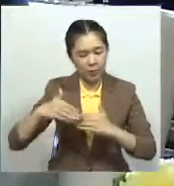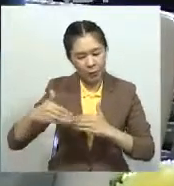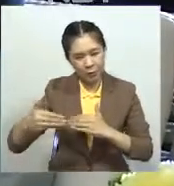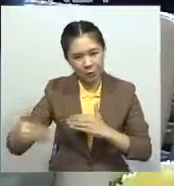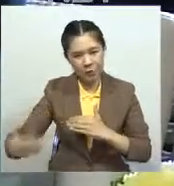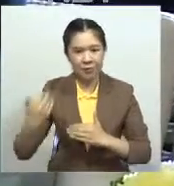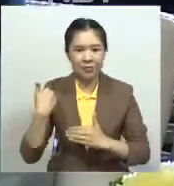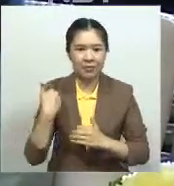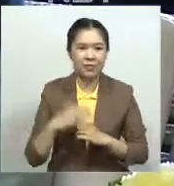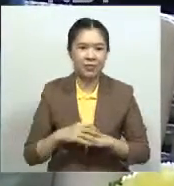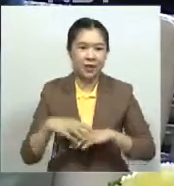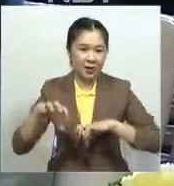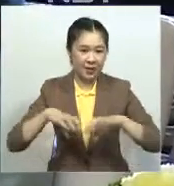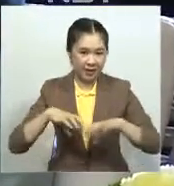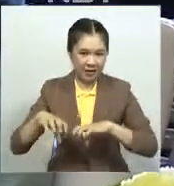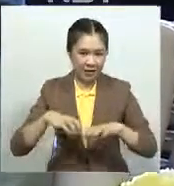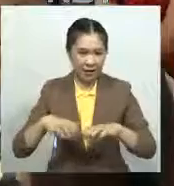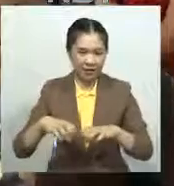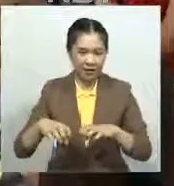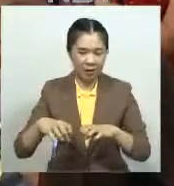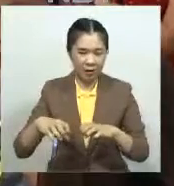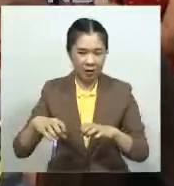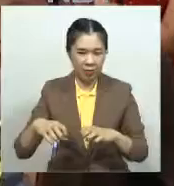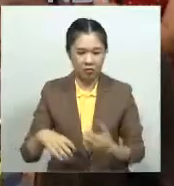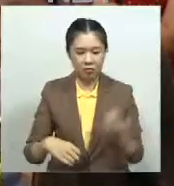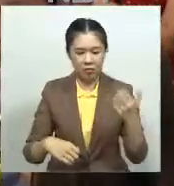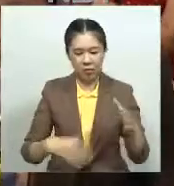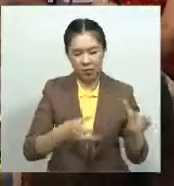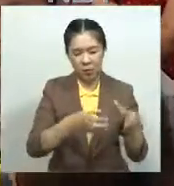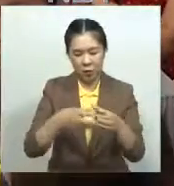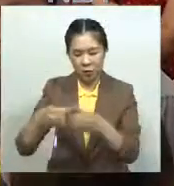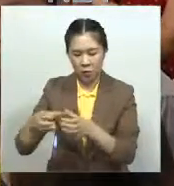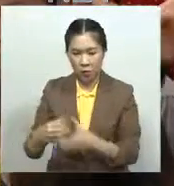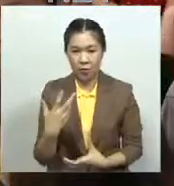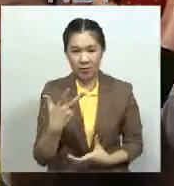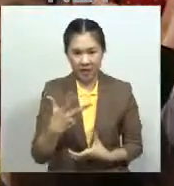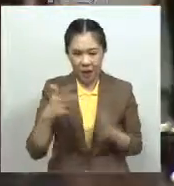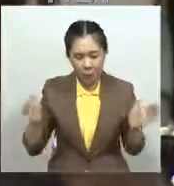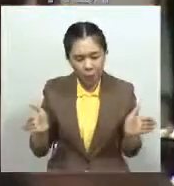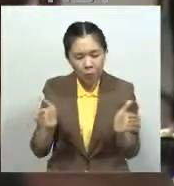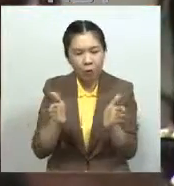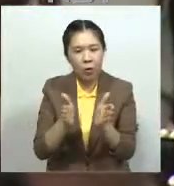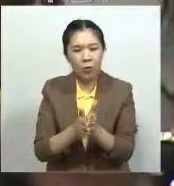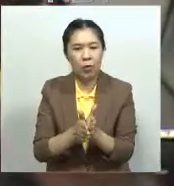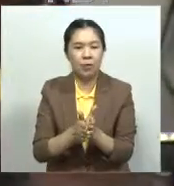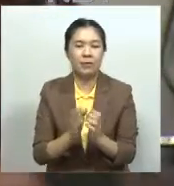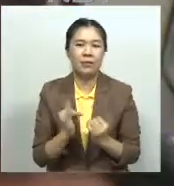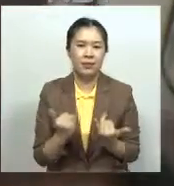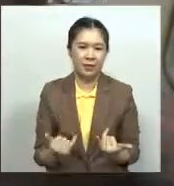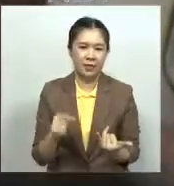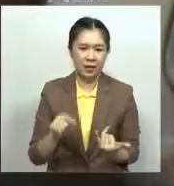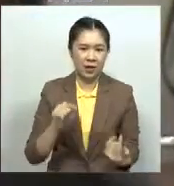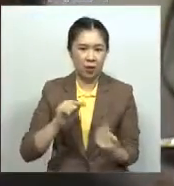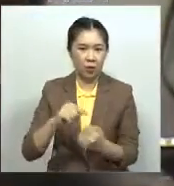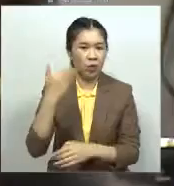องซึ่งจากการจัดงานใหญ่ที่รวม3งานแสดงสินค้าไลฟ์สไตล์ไว้ด้วยกันก็เป็นการทำให้งานแสดงสินค้าน